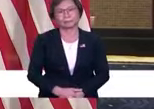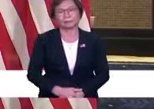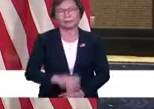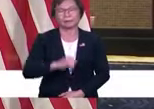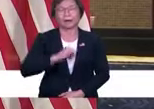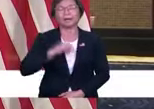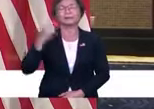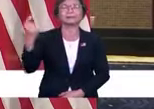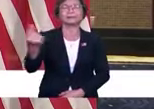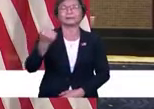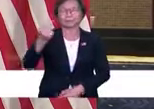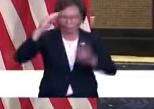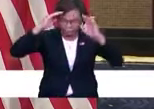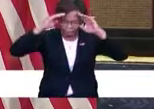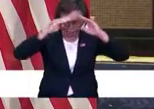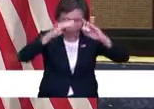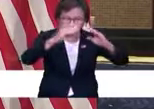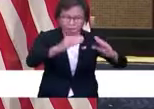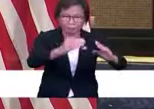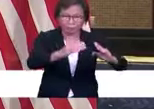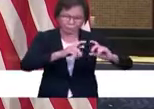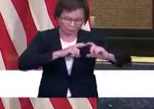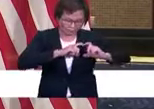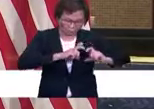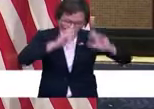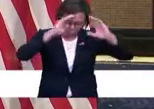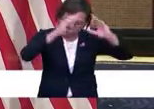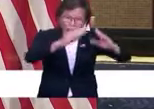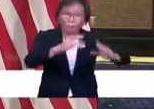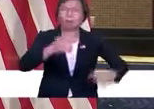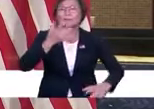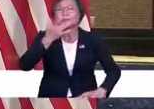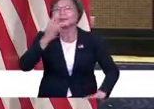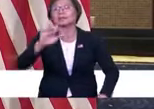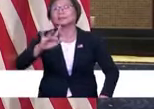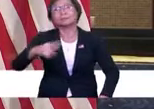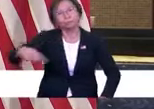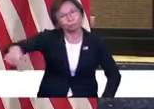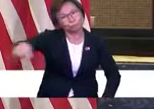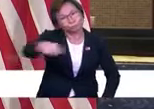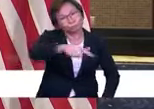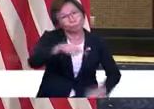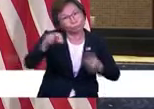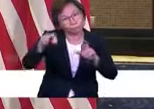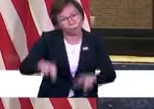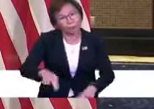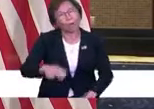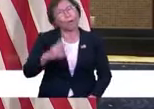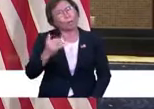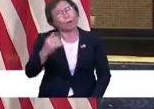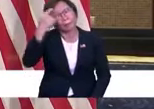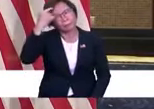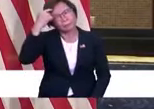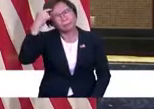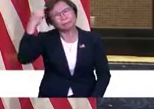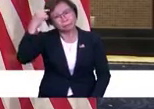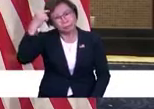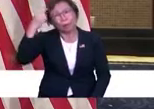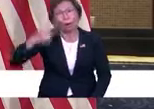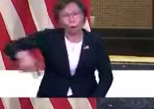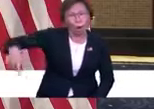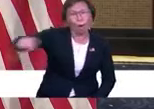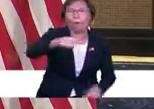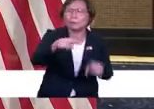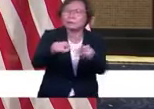Hai Saya sentiasa prihatin dengan nasib dari Eddies clean Hai kronis saya anggap saudara dan Story